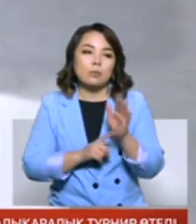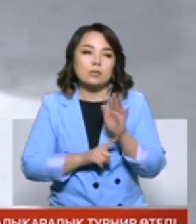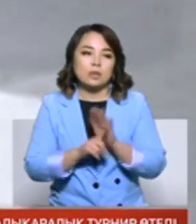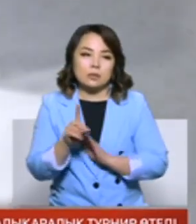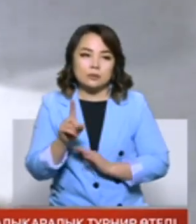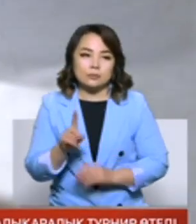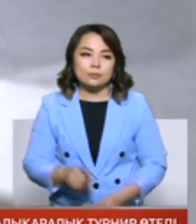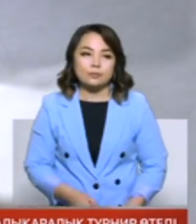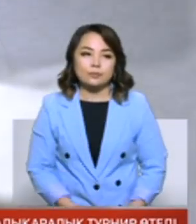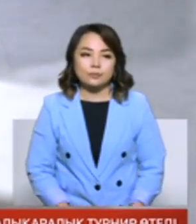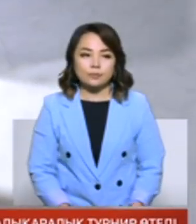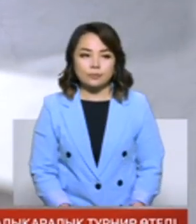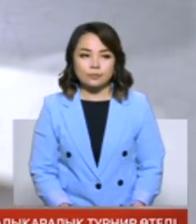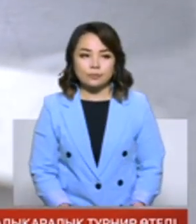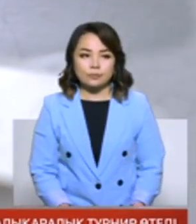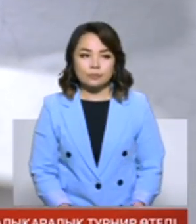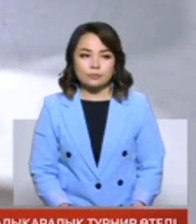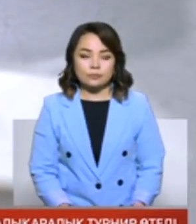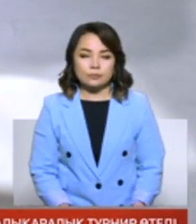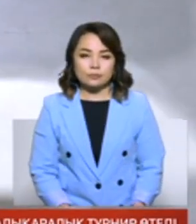бастады.